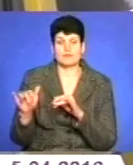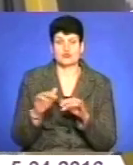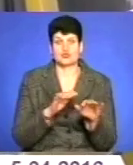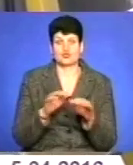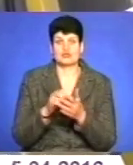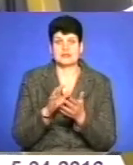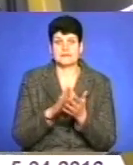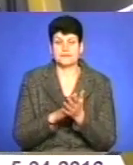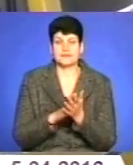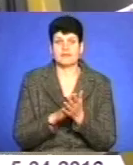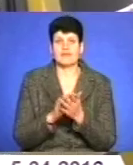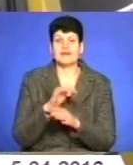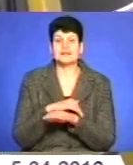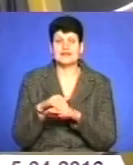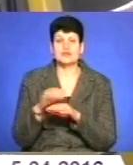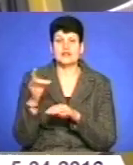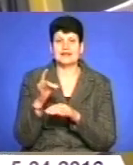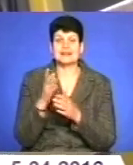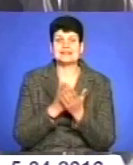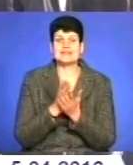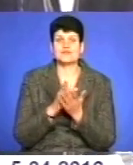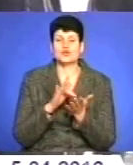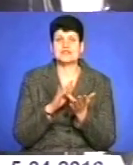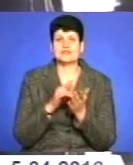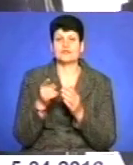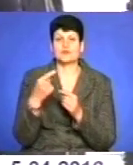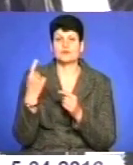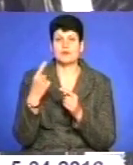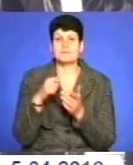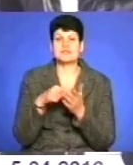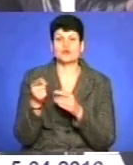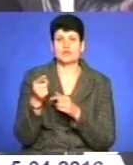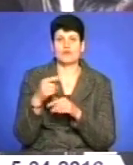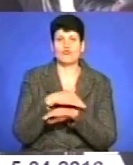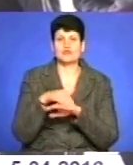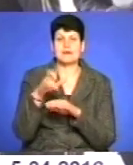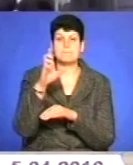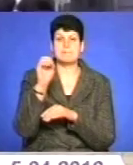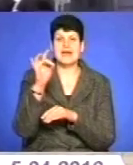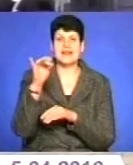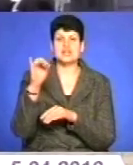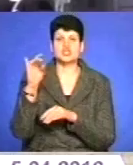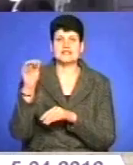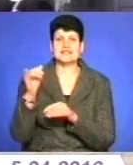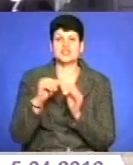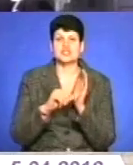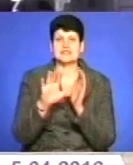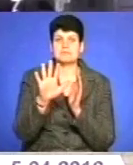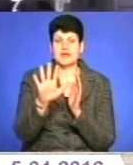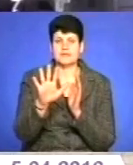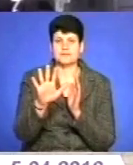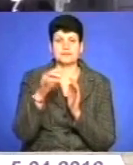реєстрації. Адреса регіонального сервісного центру в Тернопільській області – місто Тернопіль, вулиця Бережанська, 65.